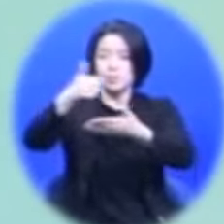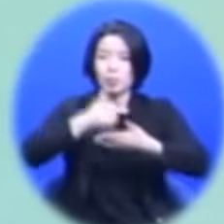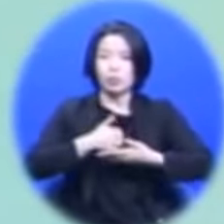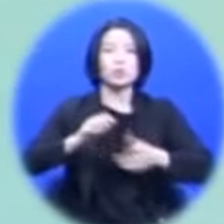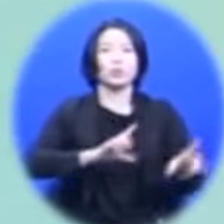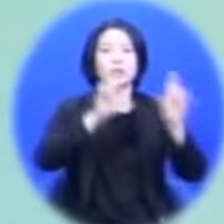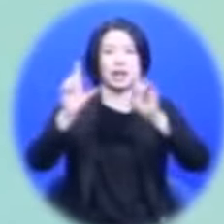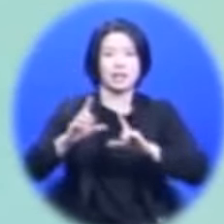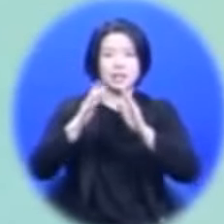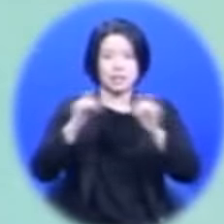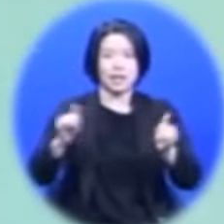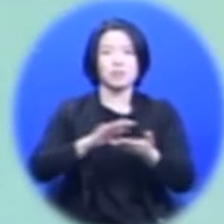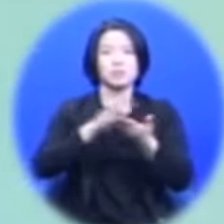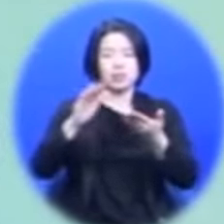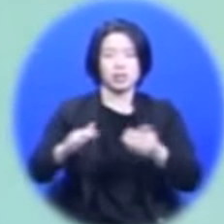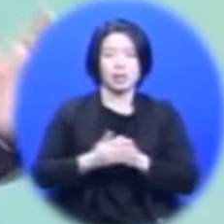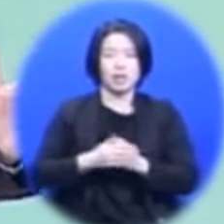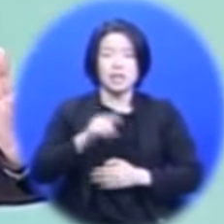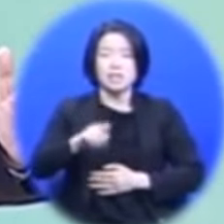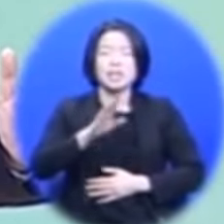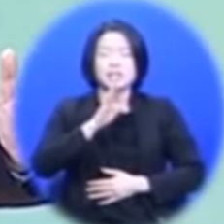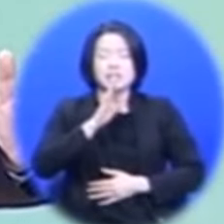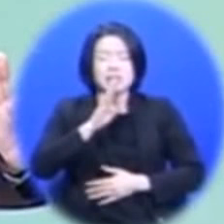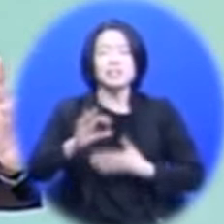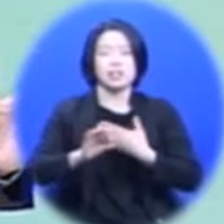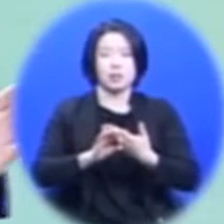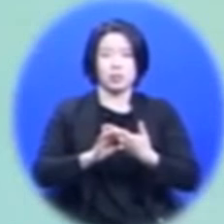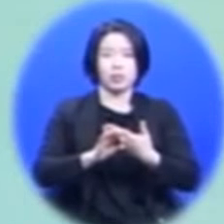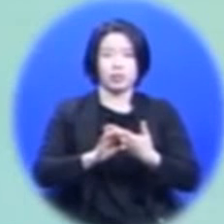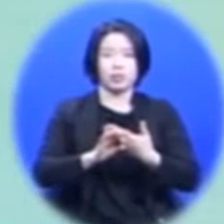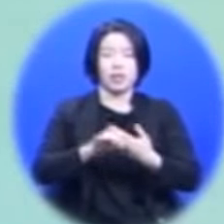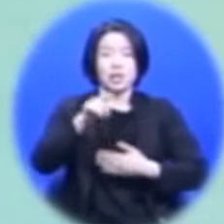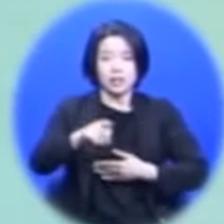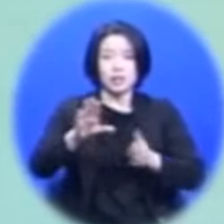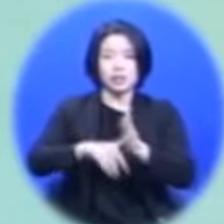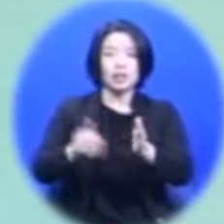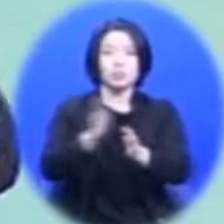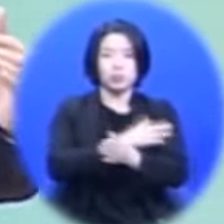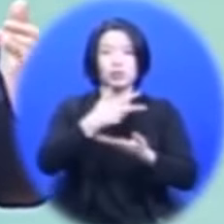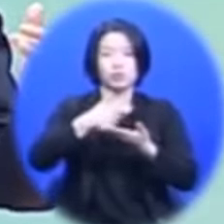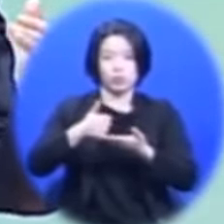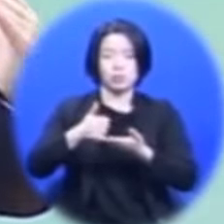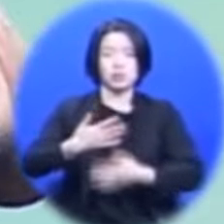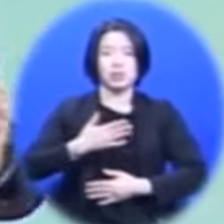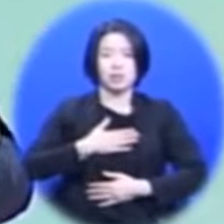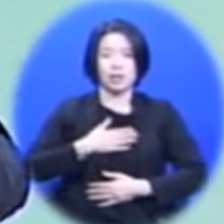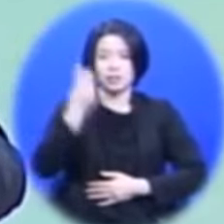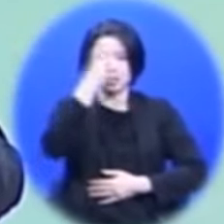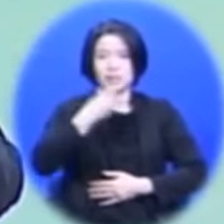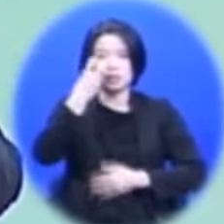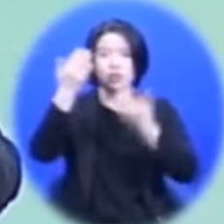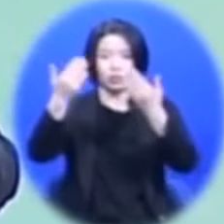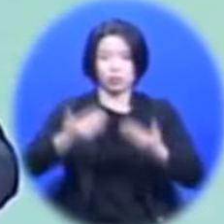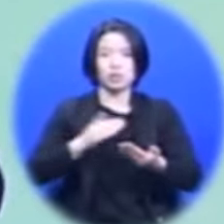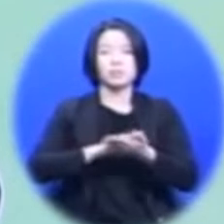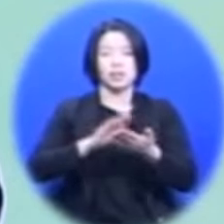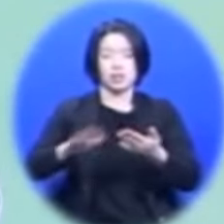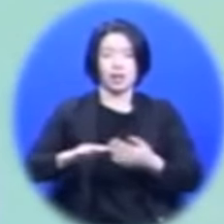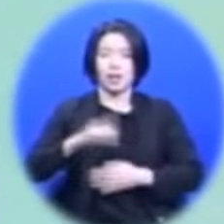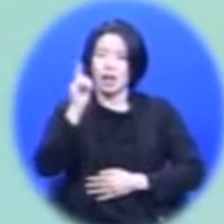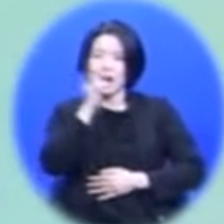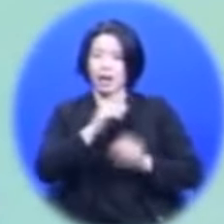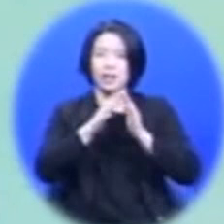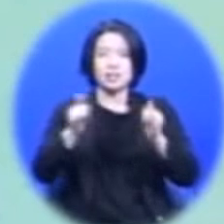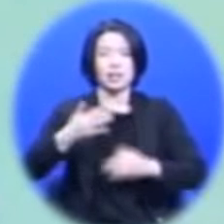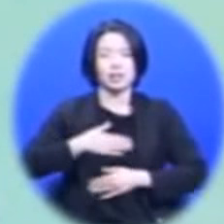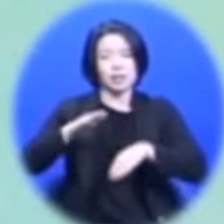사람입니다. 그게 진짜라면 그때부터 주님은 나를 지키십니다. 악한 자가